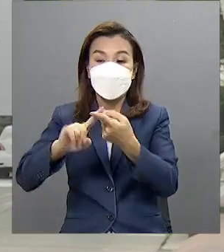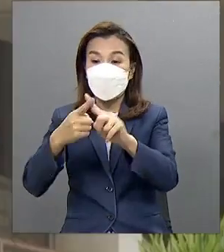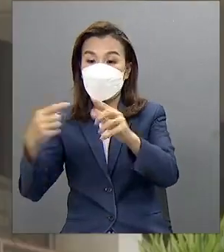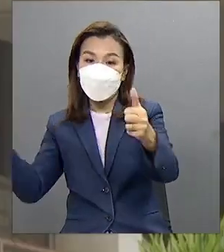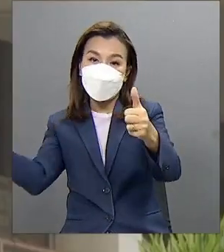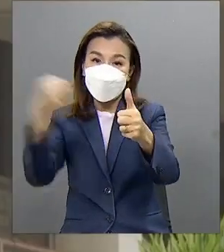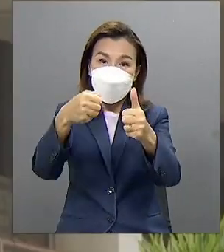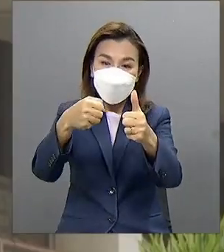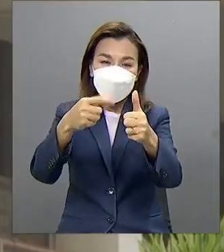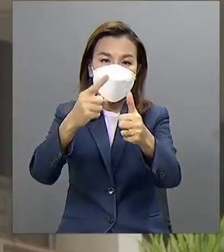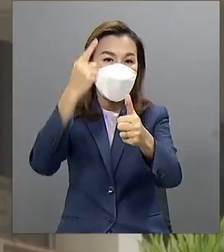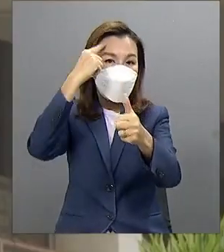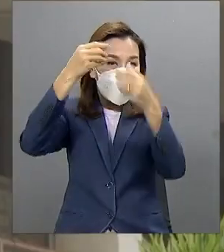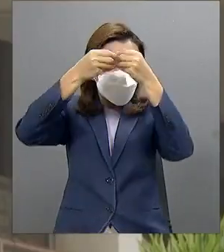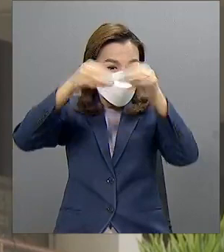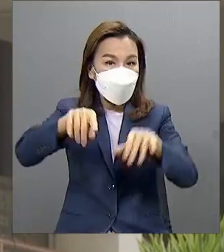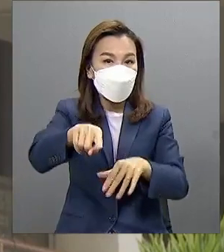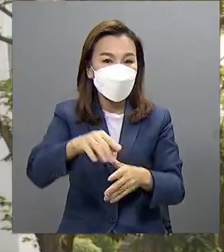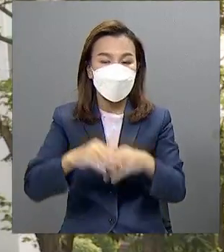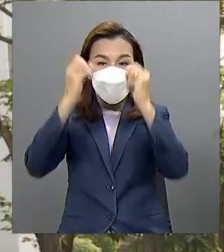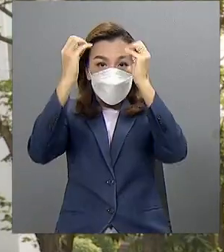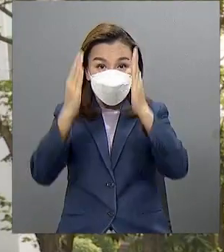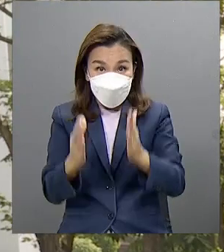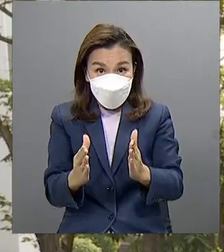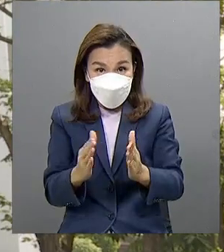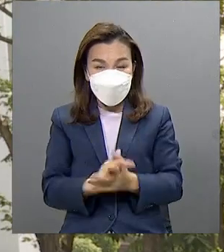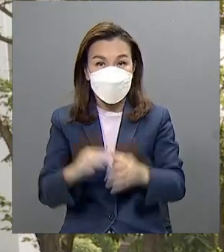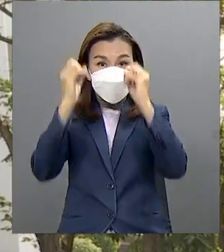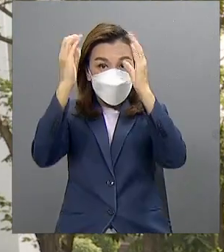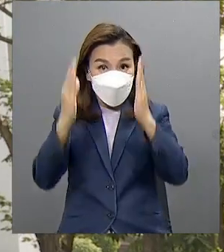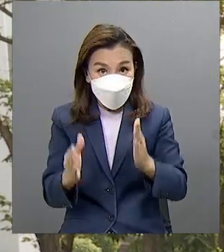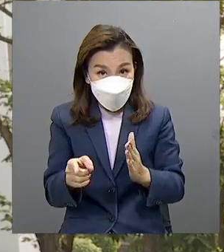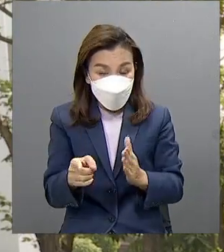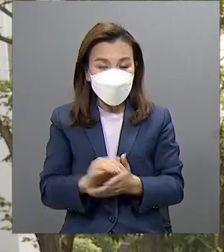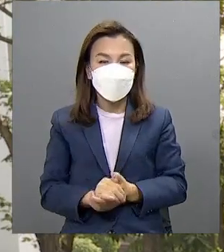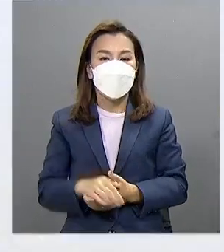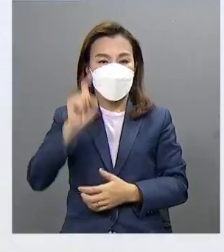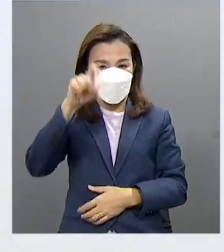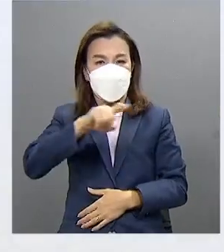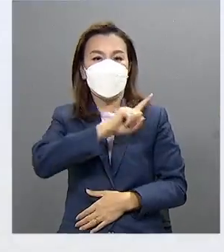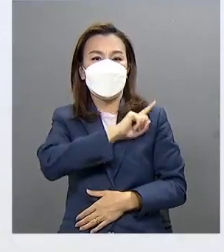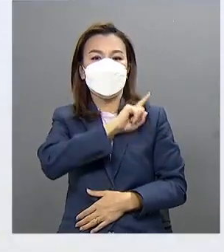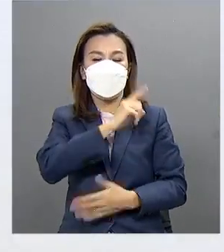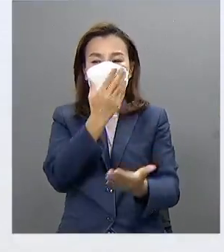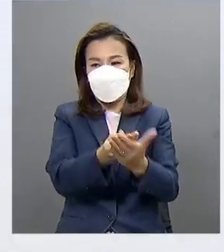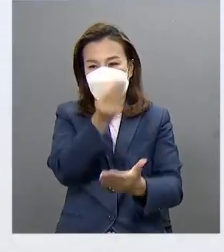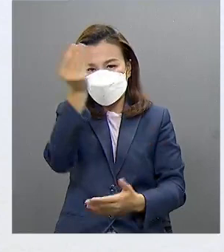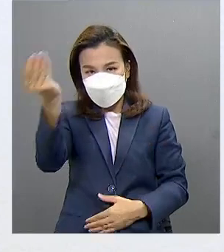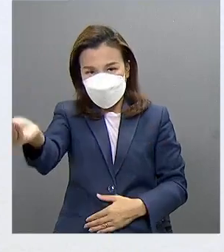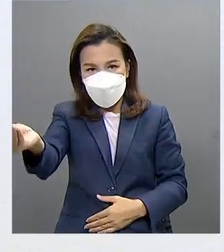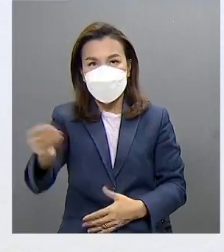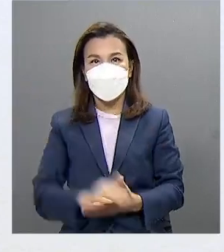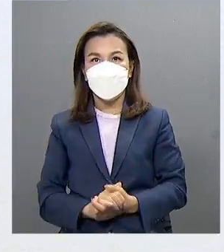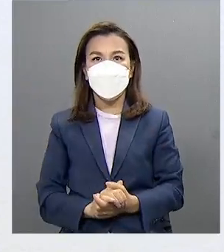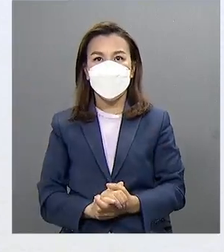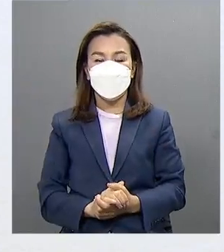างข้างแตกอย่างเงี้ยจริงๆคุณครูเนี่ยนะครับหรือตัวสถานศึกษาเองเนี่ยนะครับต้องร่วมรับผิดชดใช้ค่าเสียหายนะแต่ว่าไม่ใช่ร่วมต้องไปติดคุกหรือ